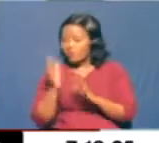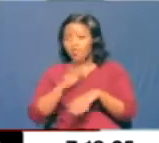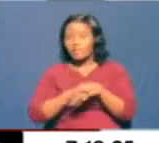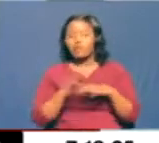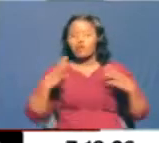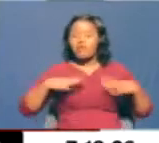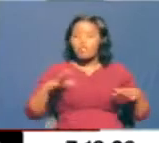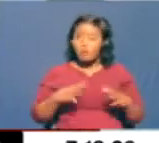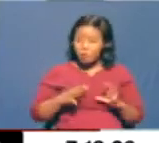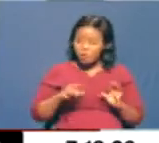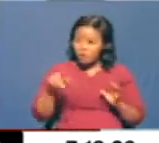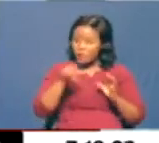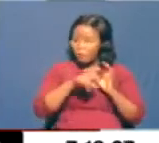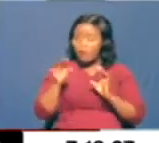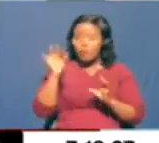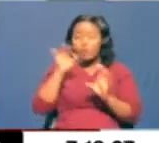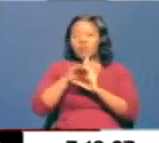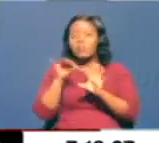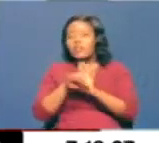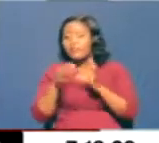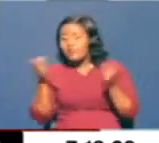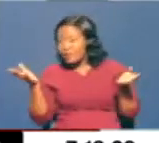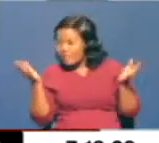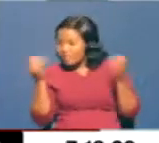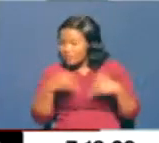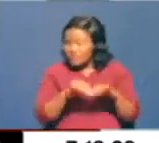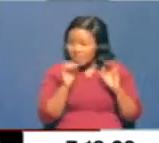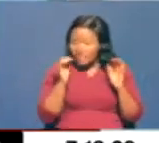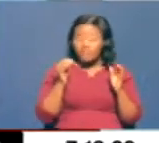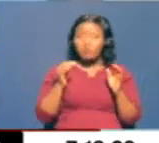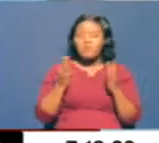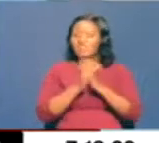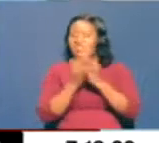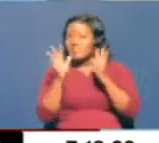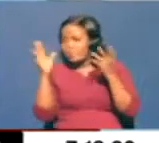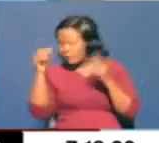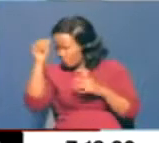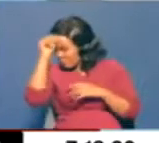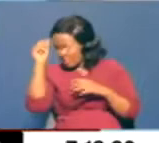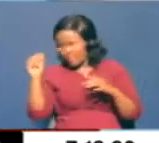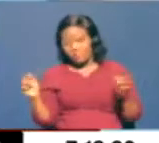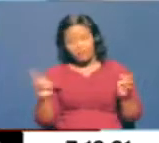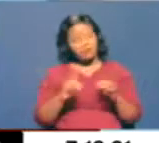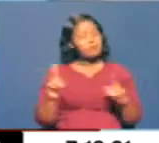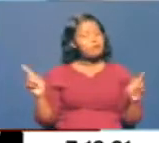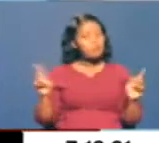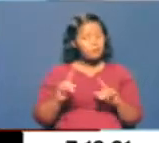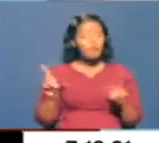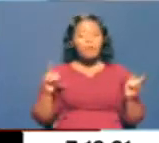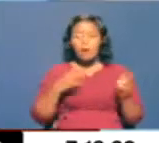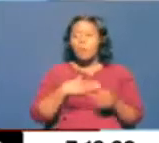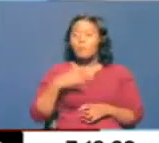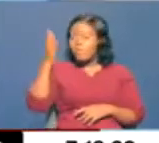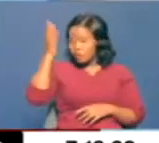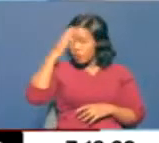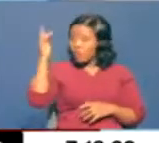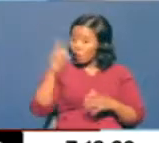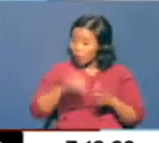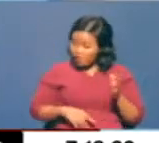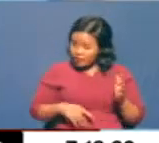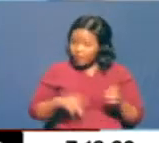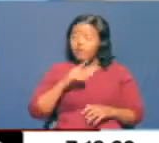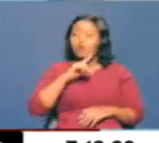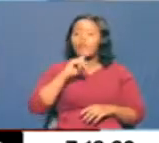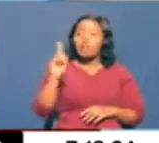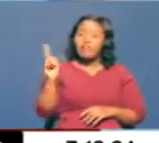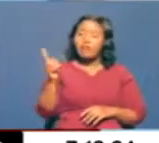Hatujachaguliwa kushabikia ukiritimba na ujinga kila kukicha. I am very convinced that for the first time in the history